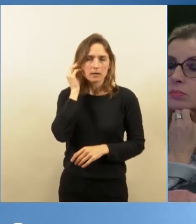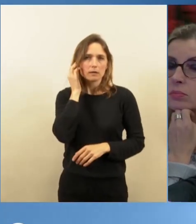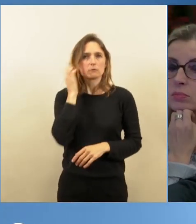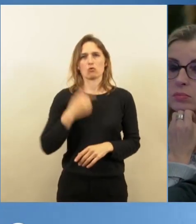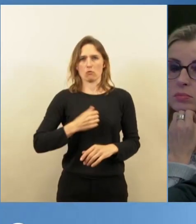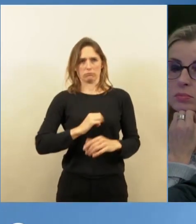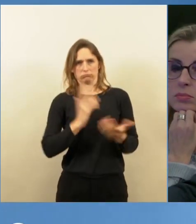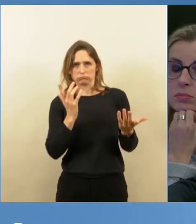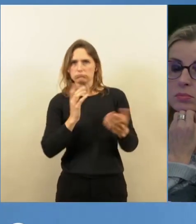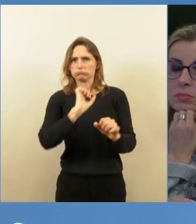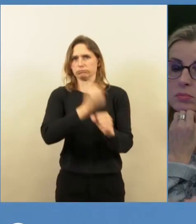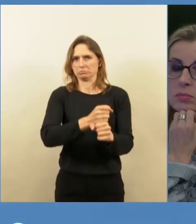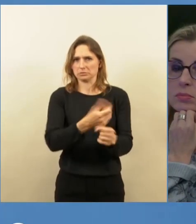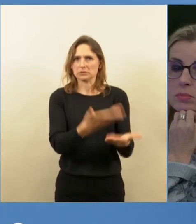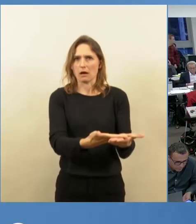condamnons